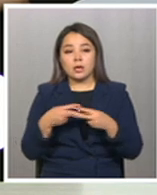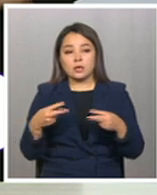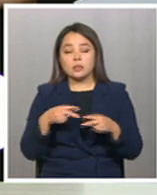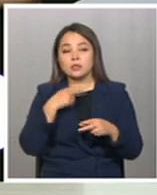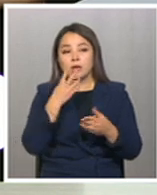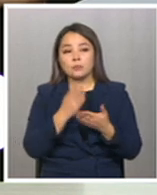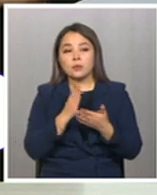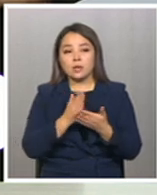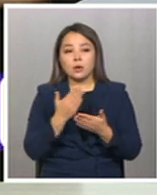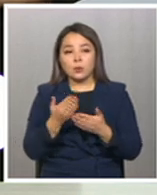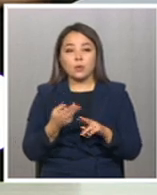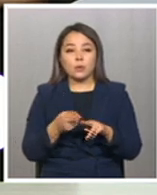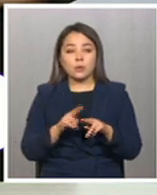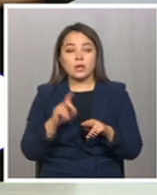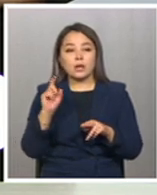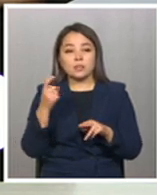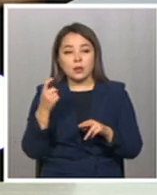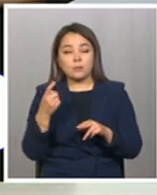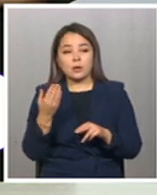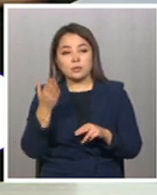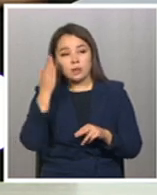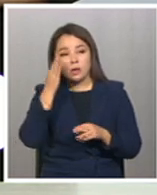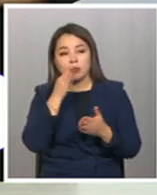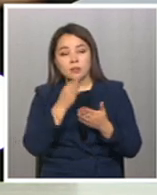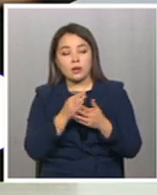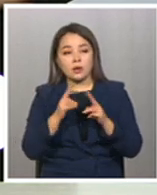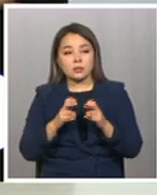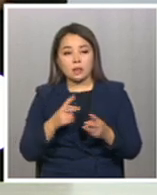қарастырып, олардың химиялық қасиеттерін